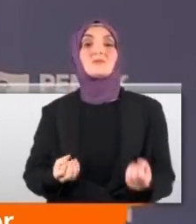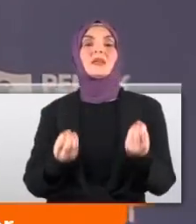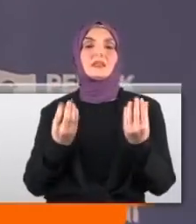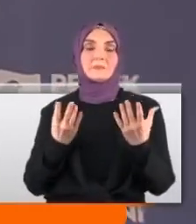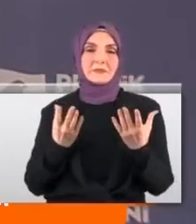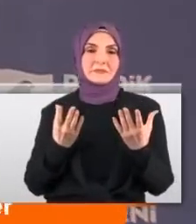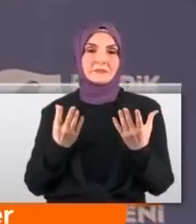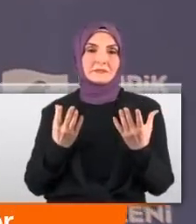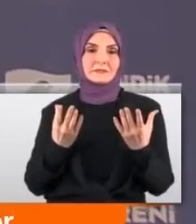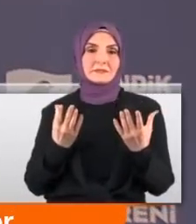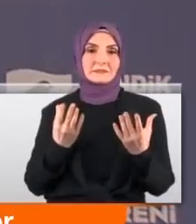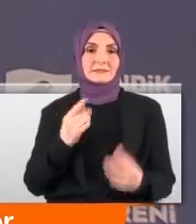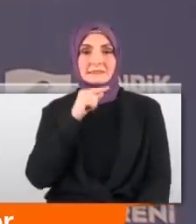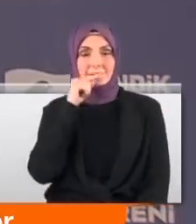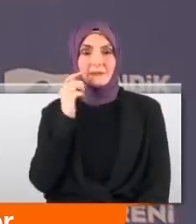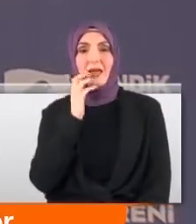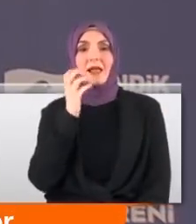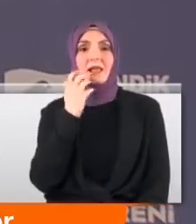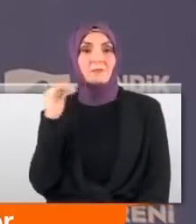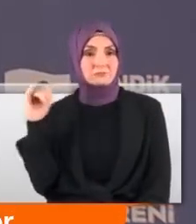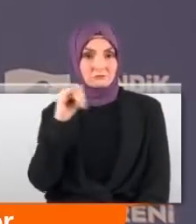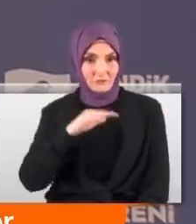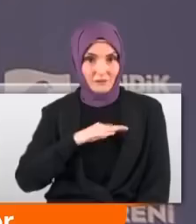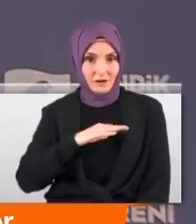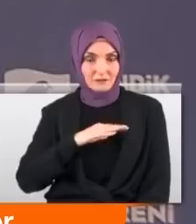Yetmez. Kızıl elmamız var mı?